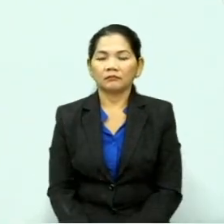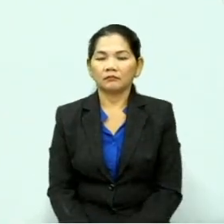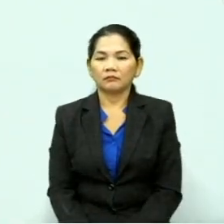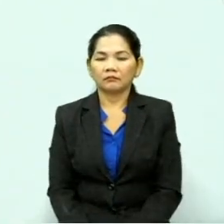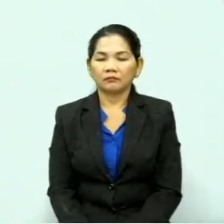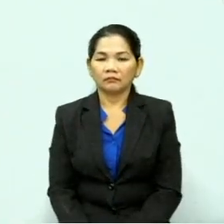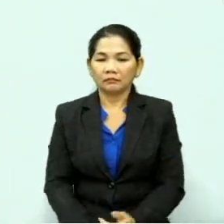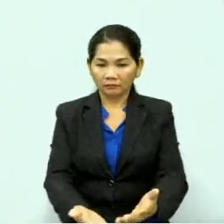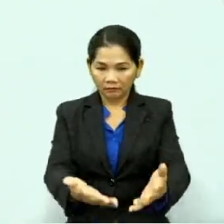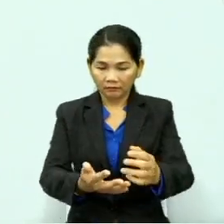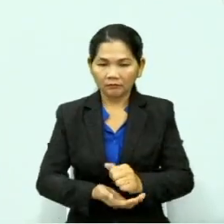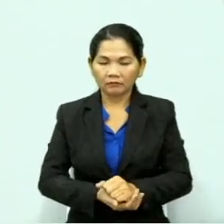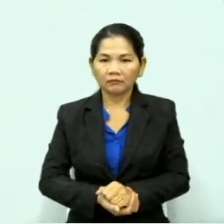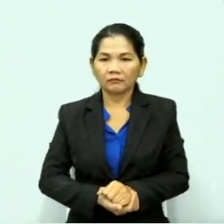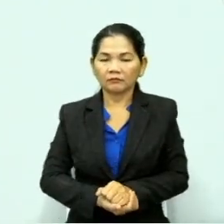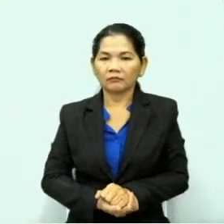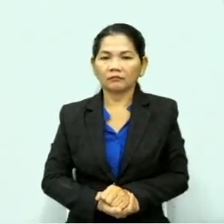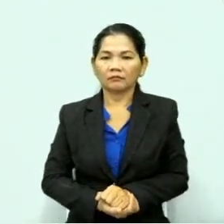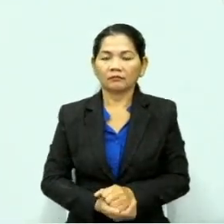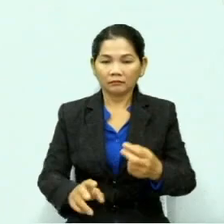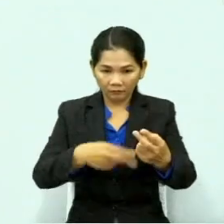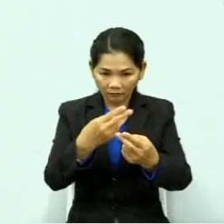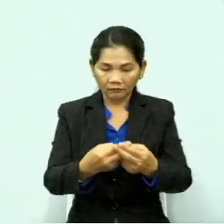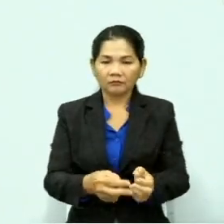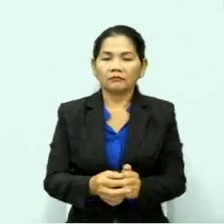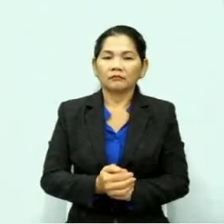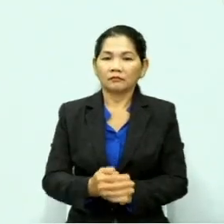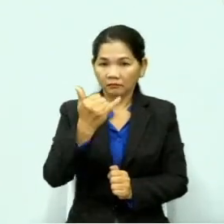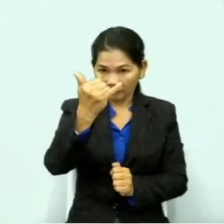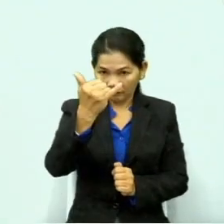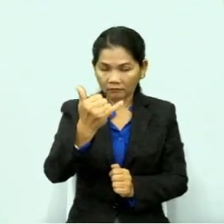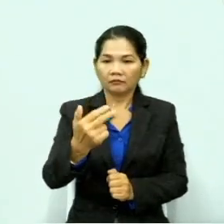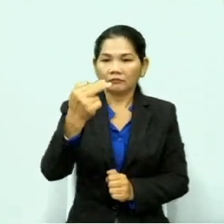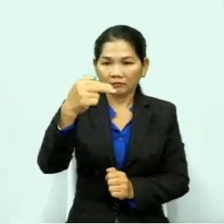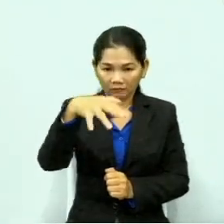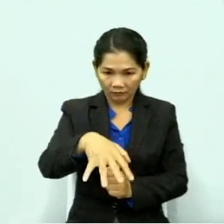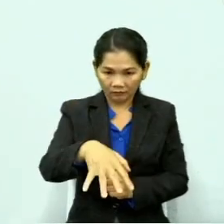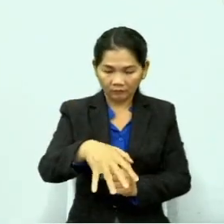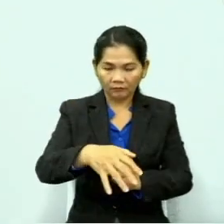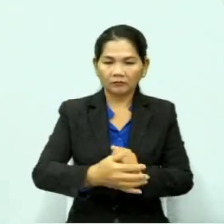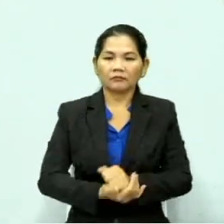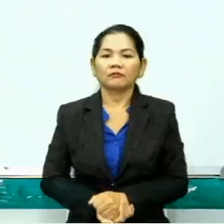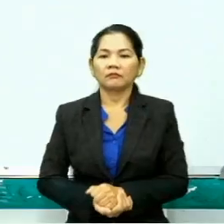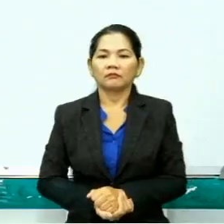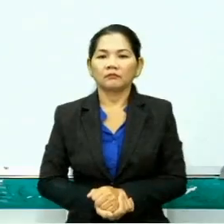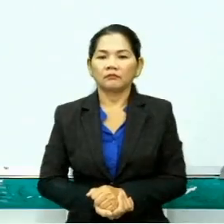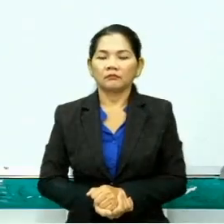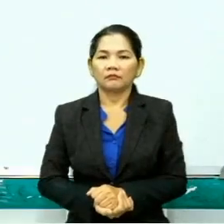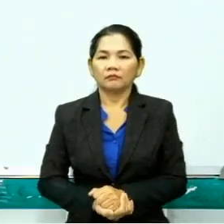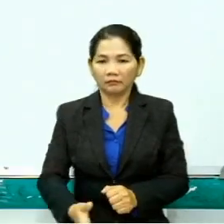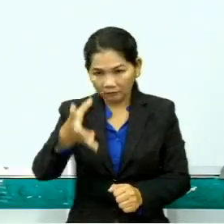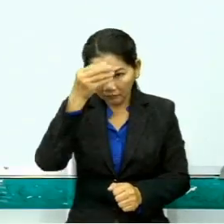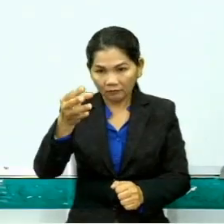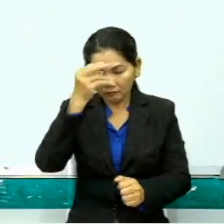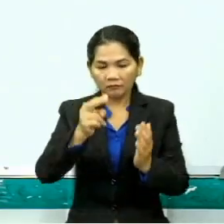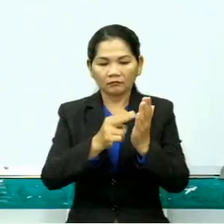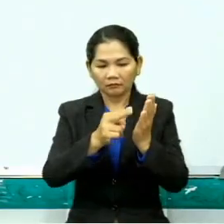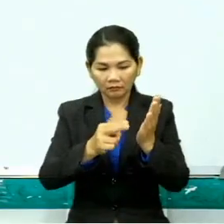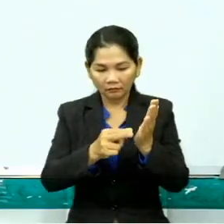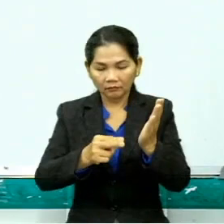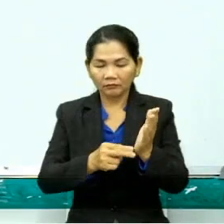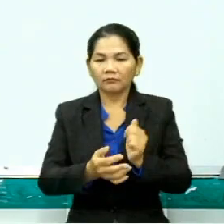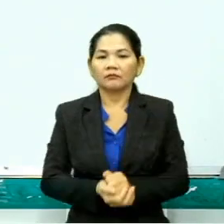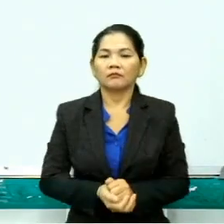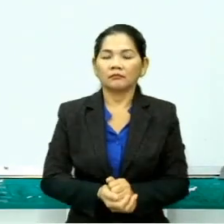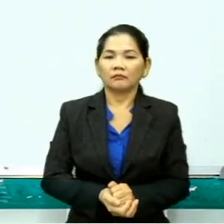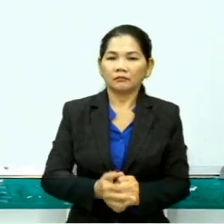mùi chàm trắng cha sầm rạp ở chậm lại tỷ pí nấy cứ miên và mùi cần lại chàm trắng tam thì dạ ca sắc xa ạt bọt ở bờ dương ní cha